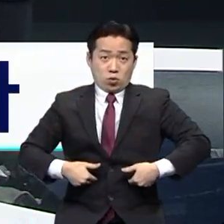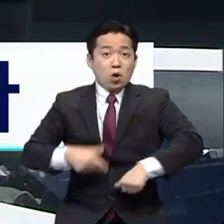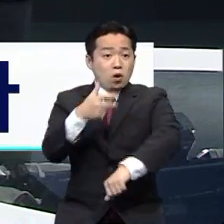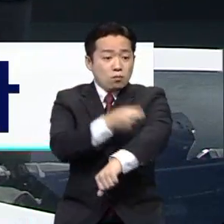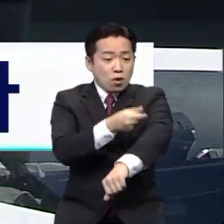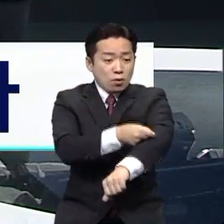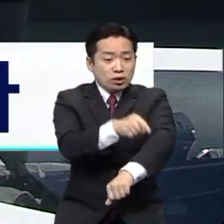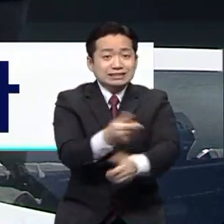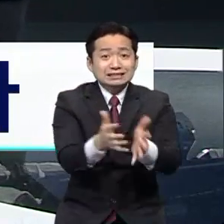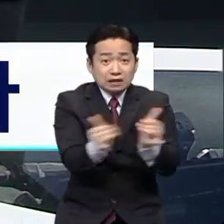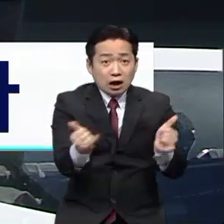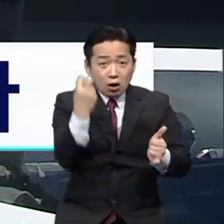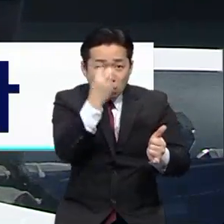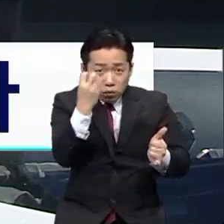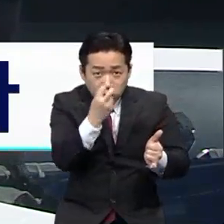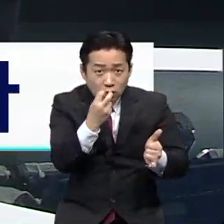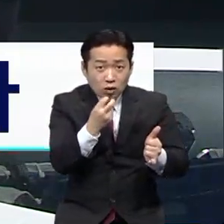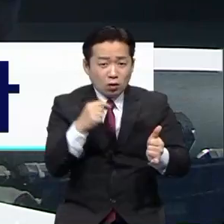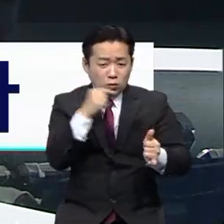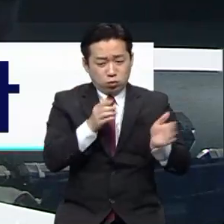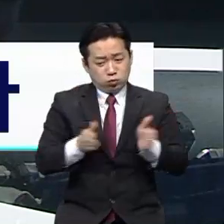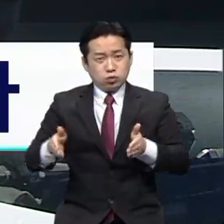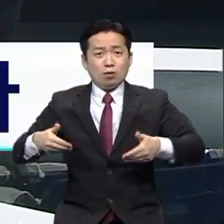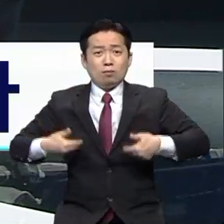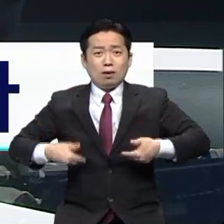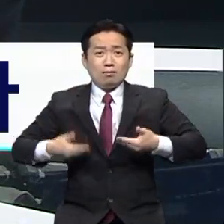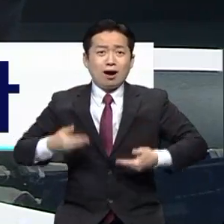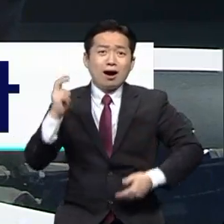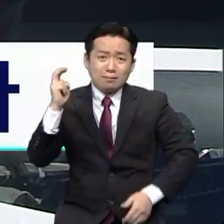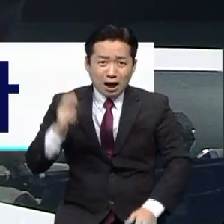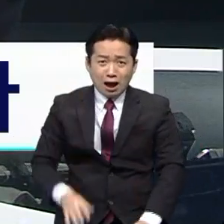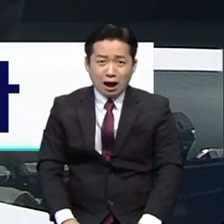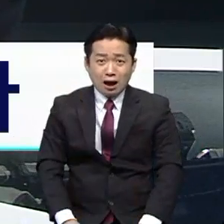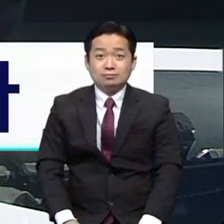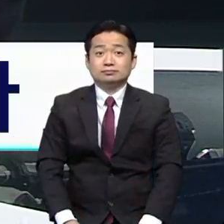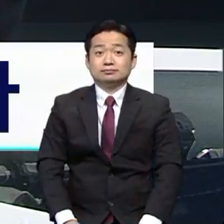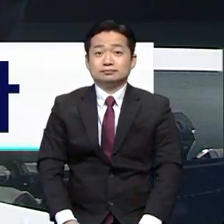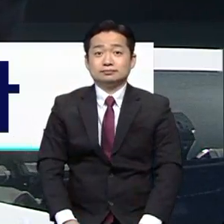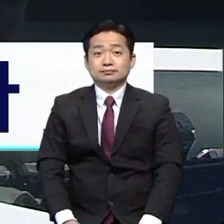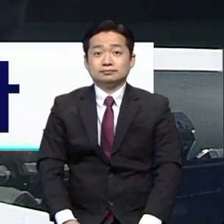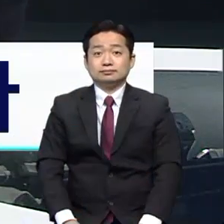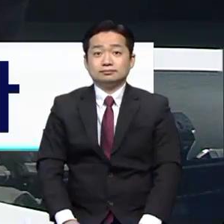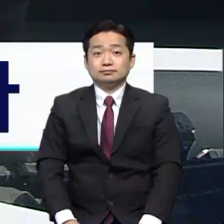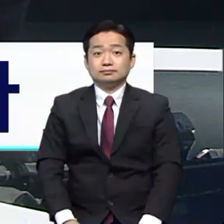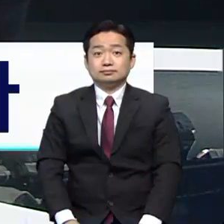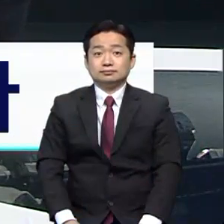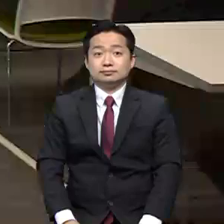인력도 관리해야 하고 챙겨야 할게 많습니다 내용은 김형래 기자가 짚어봤습니다